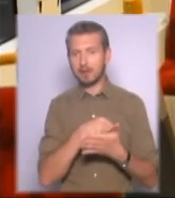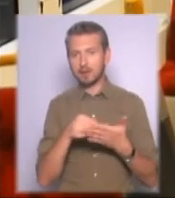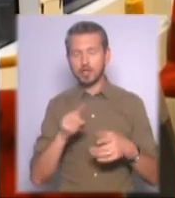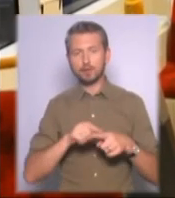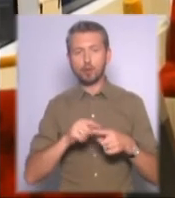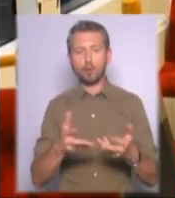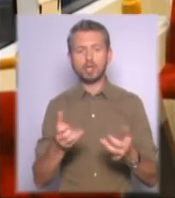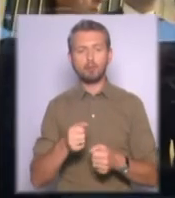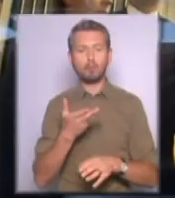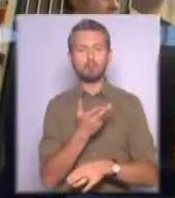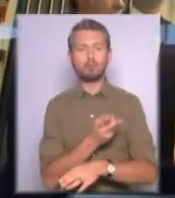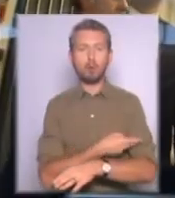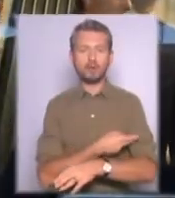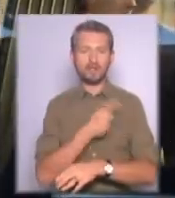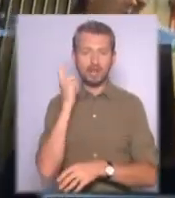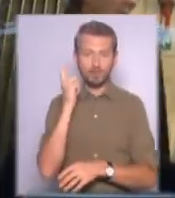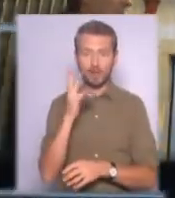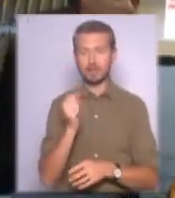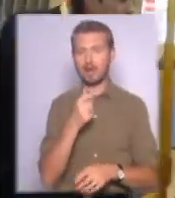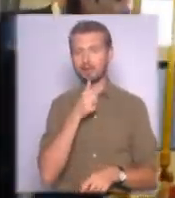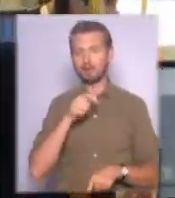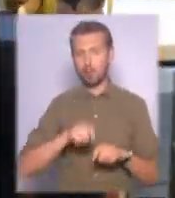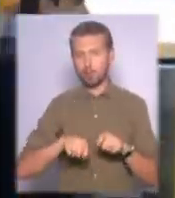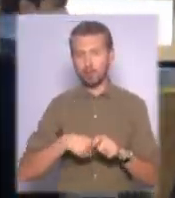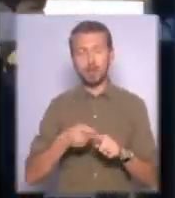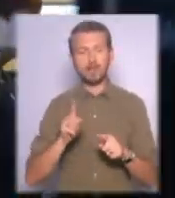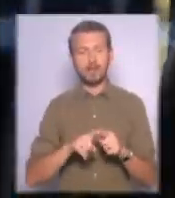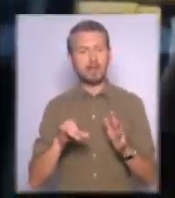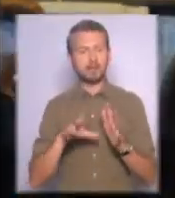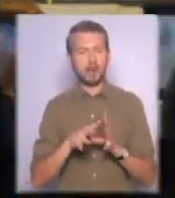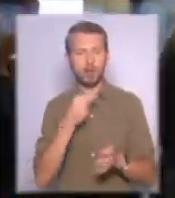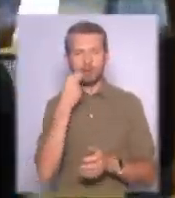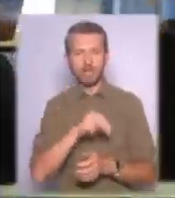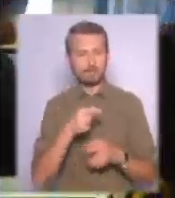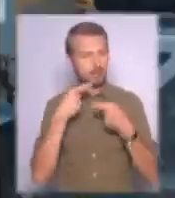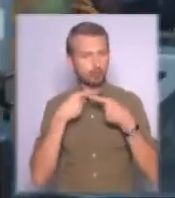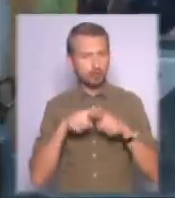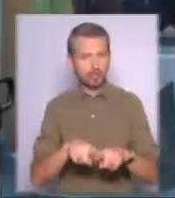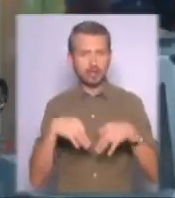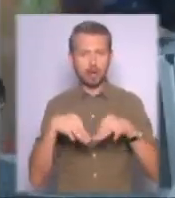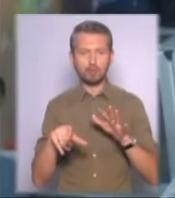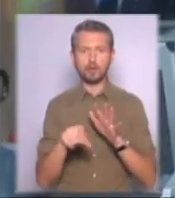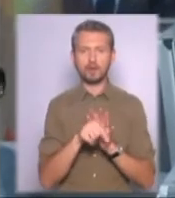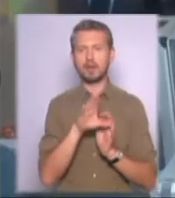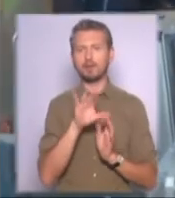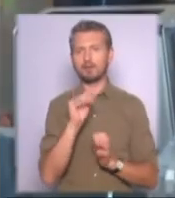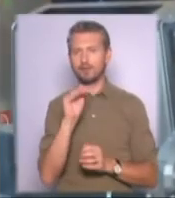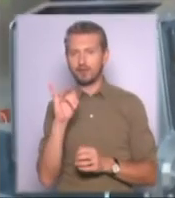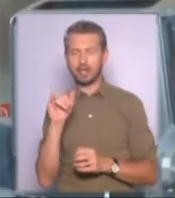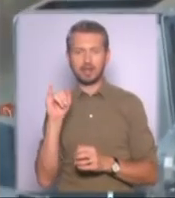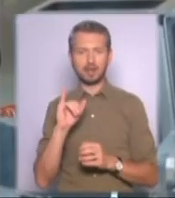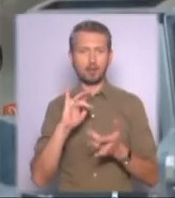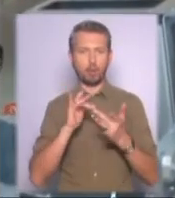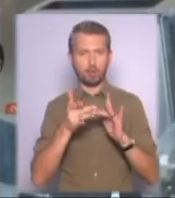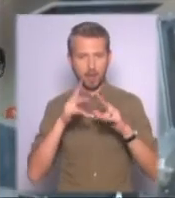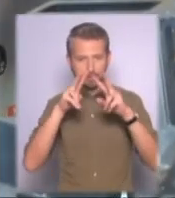польські трамваї на тестові випробування. Це енергоефективний технологічний транспорт з Wi-Fi та онлайн-діагностикою його стану.